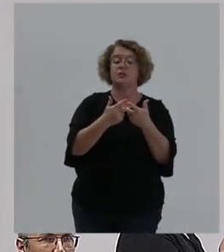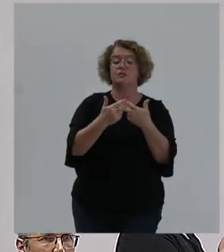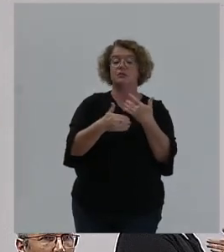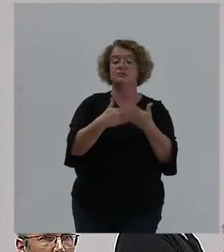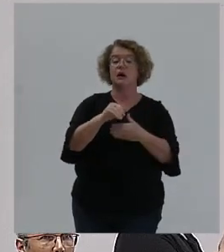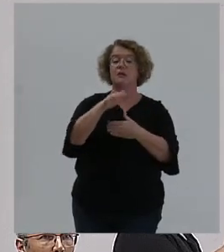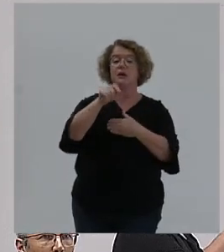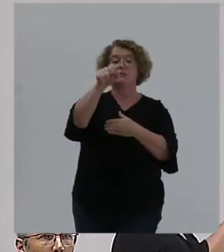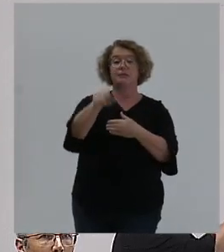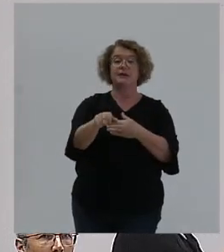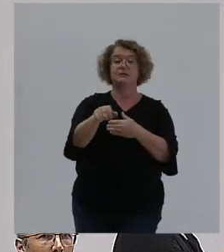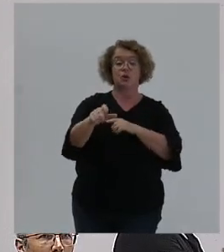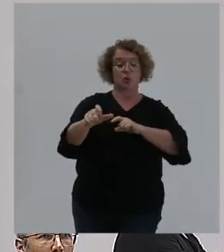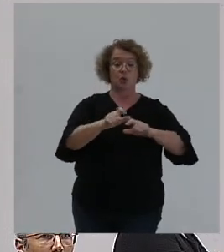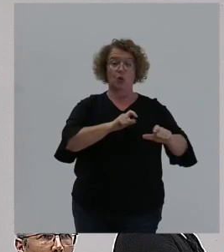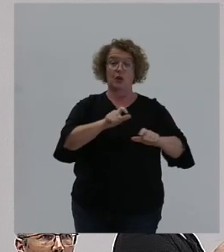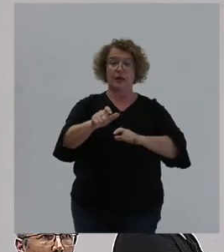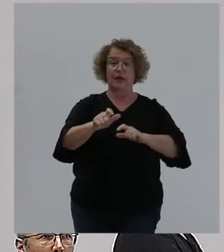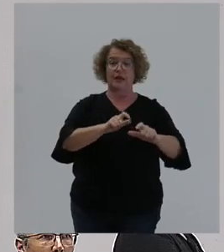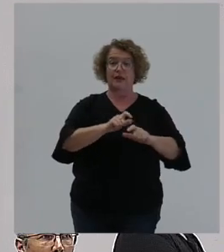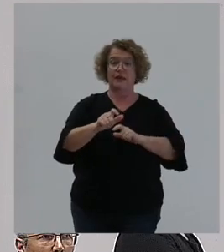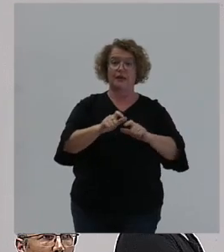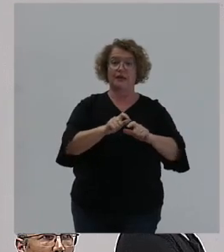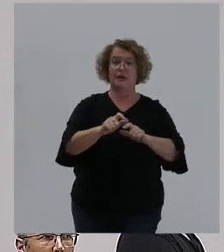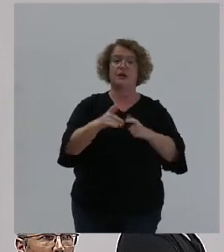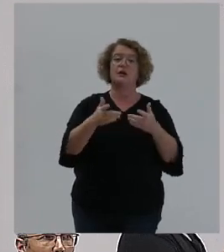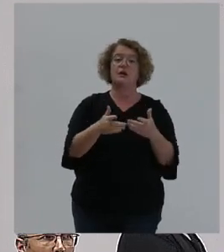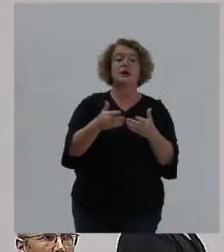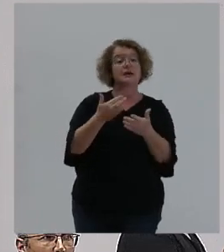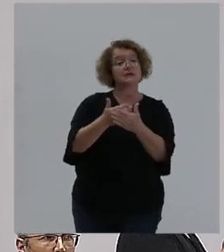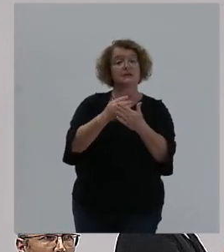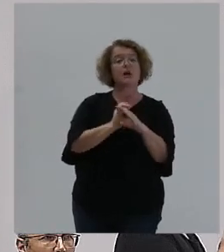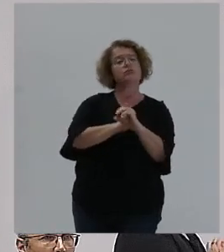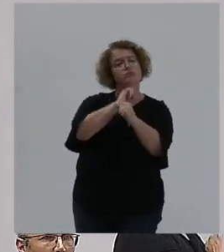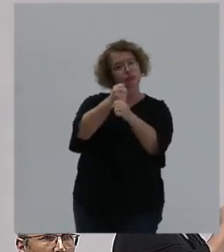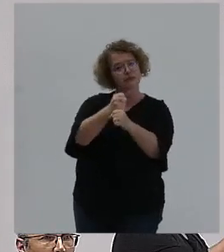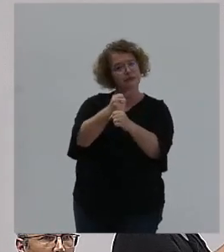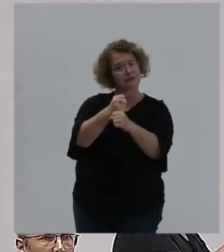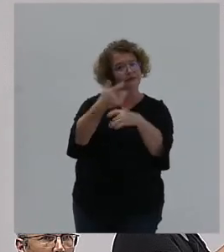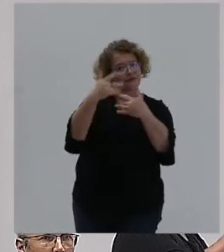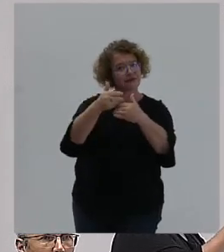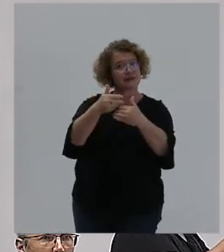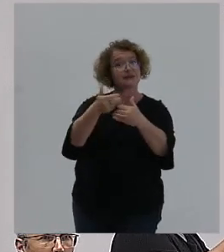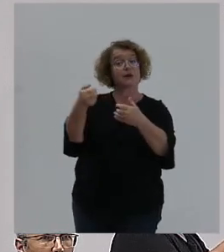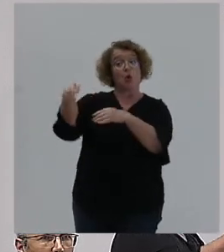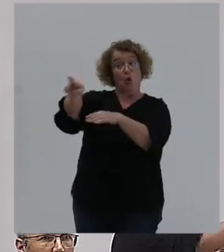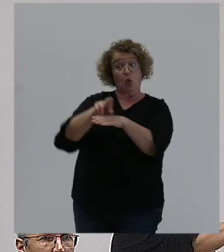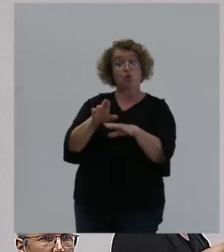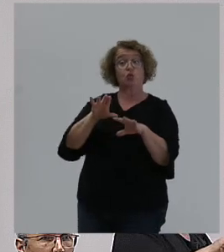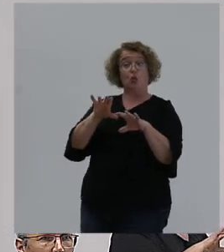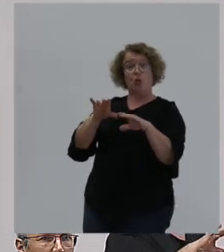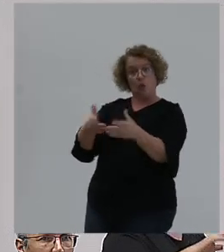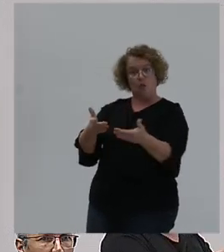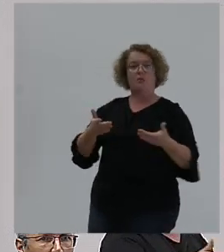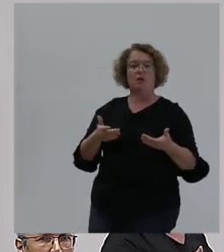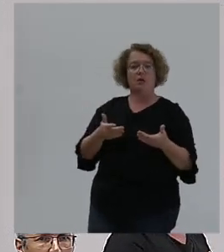des personnes, collègues, qui ont été frappées par des sanctions, donc de voir comment les accompagner les équipes